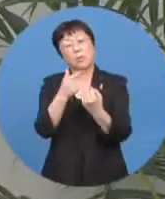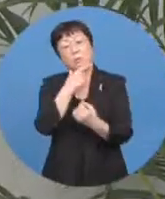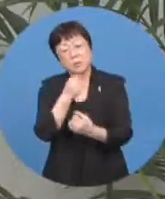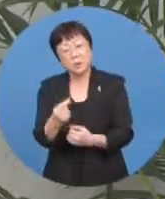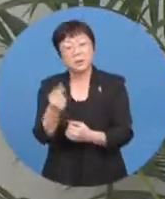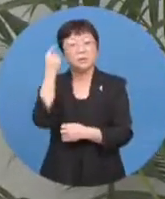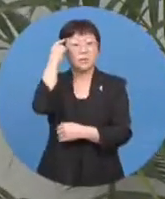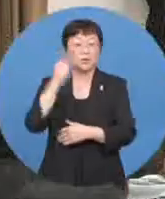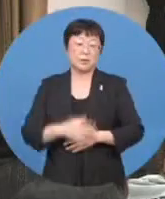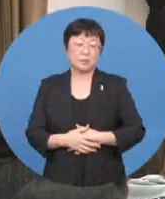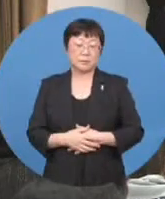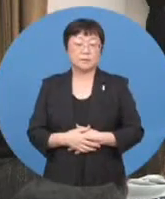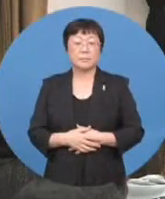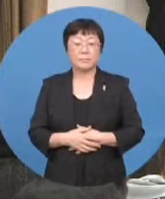いな。